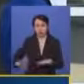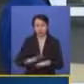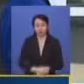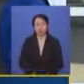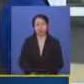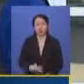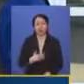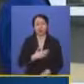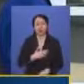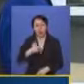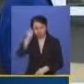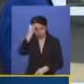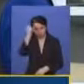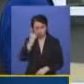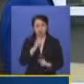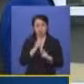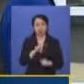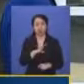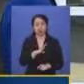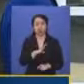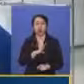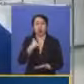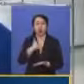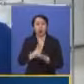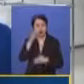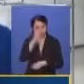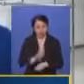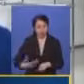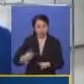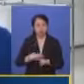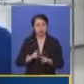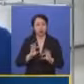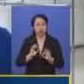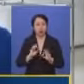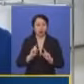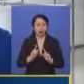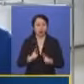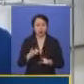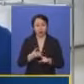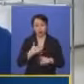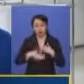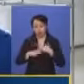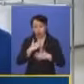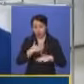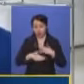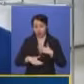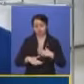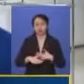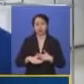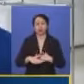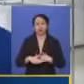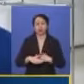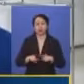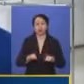я благодарна. Награждение получить от самого президента, это, конечно, радует, окрыляет, как